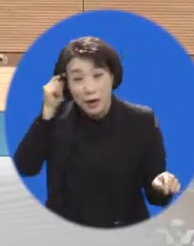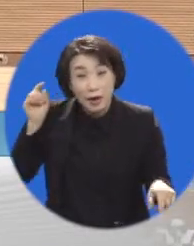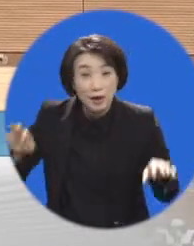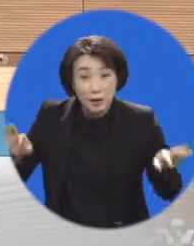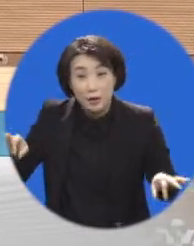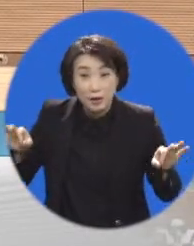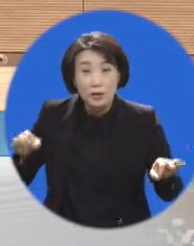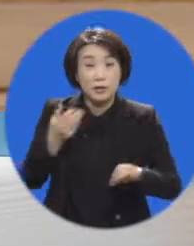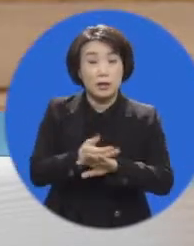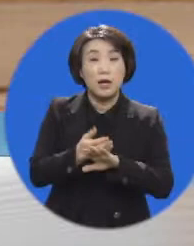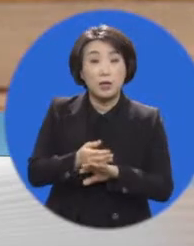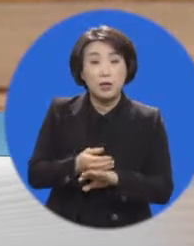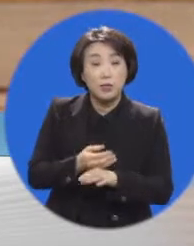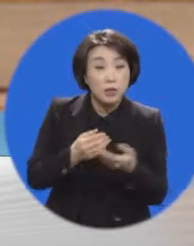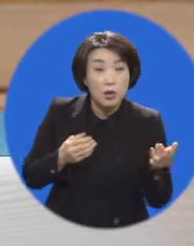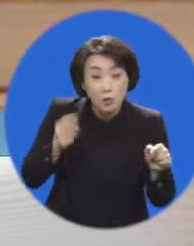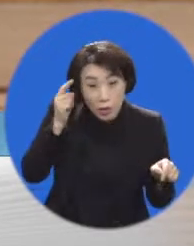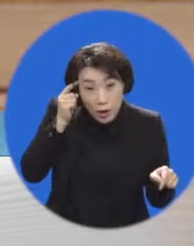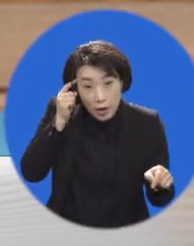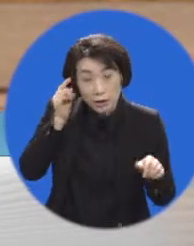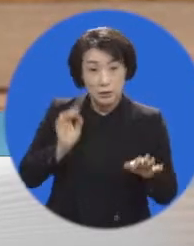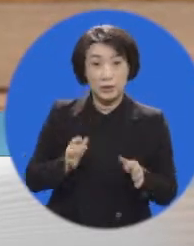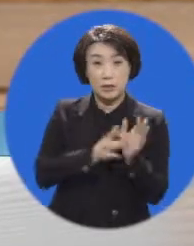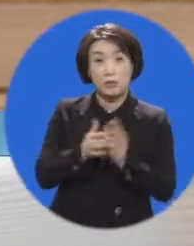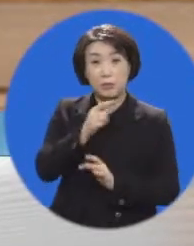구원 받았다 라고 하는 것은